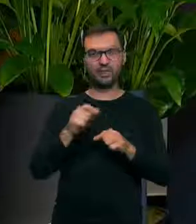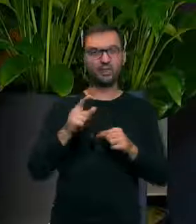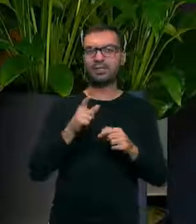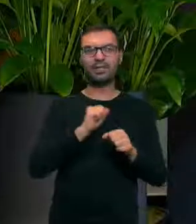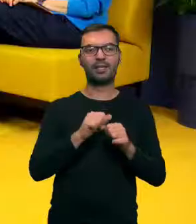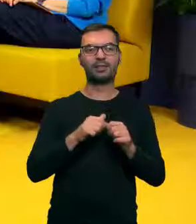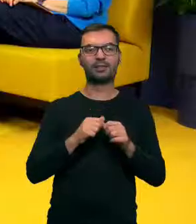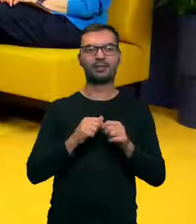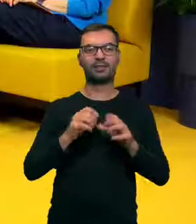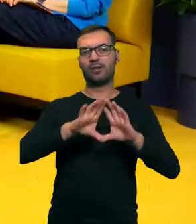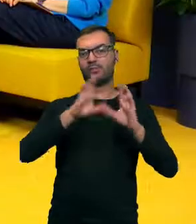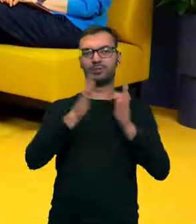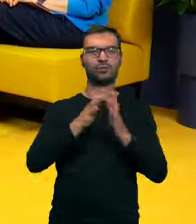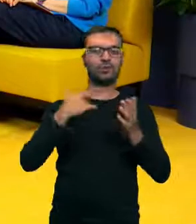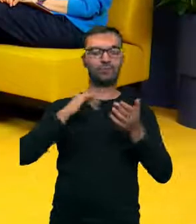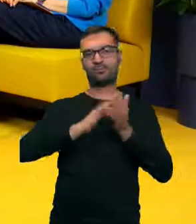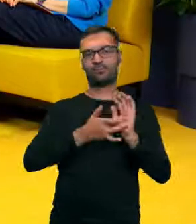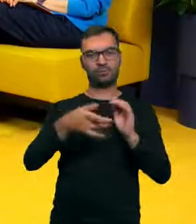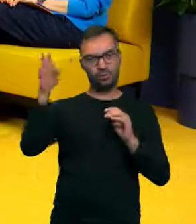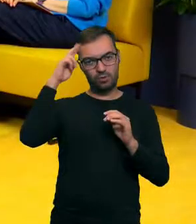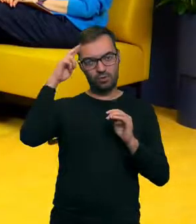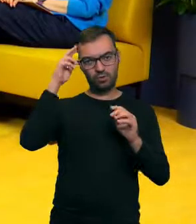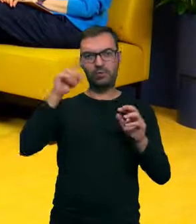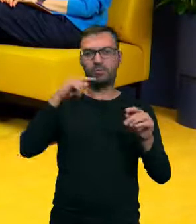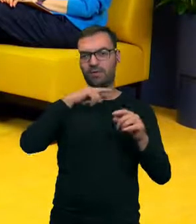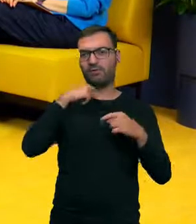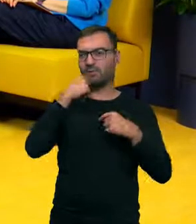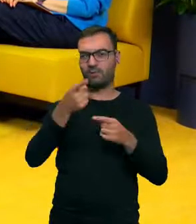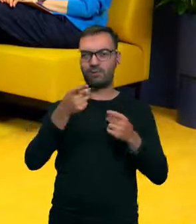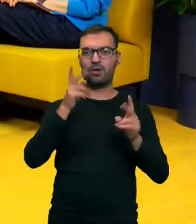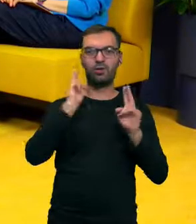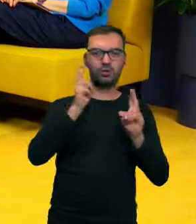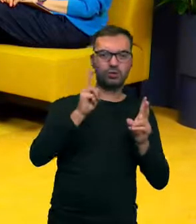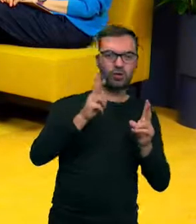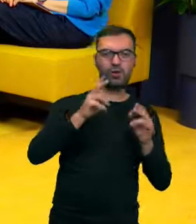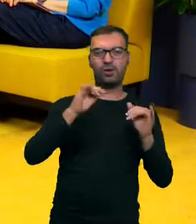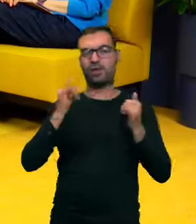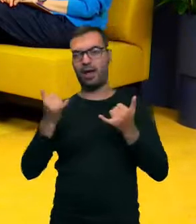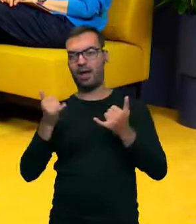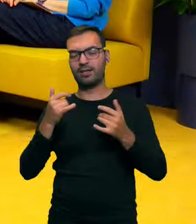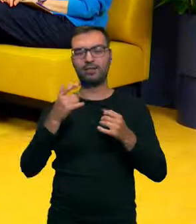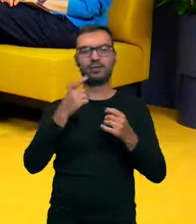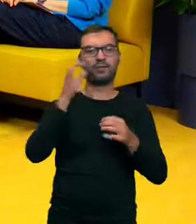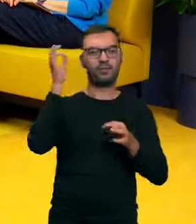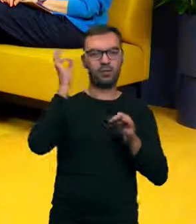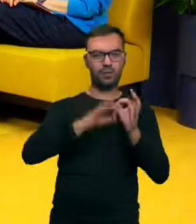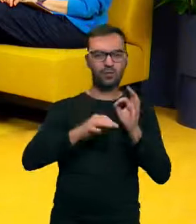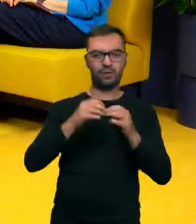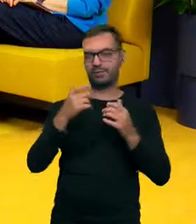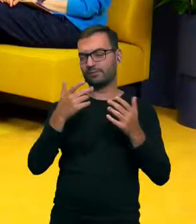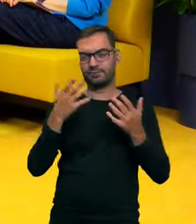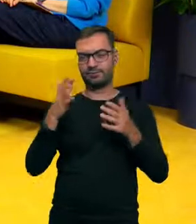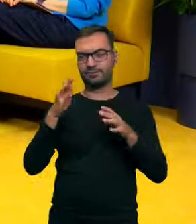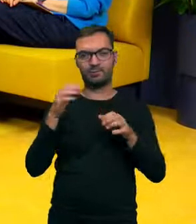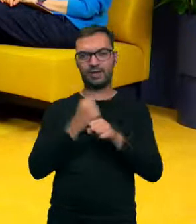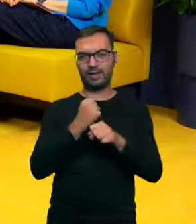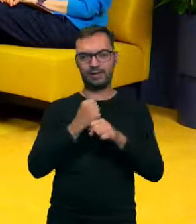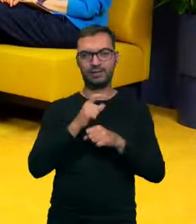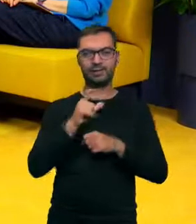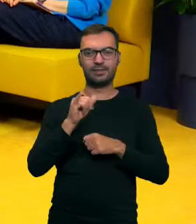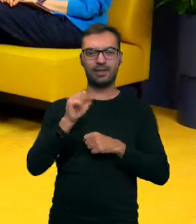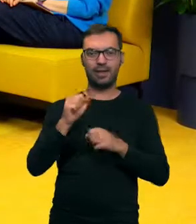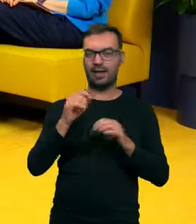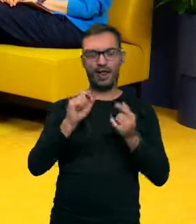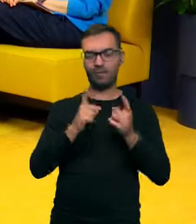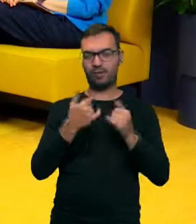jest tak, że jakby rozumiem wszystko i rozróżniam, kto jest, jaką ma dokładnie pozycję, nie wiem, w CIA, czy niezależnie od tego, jaka to